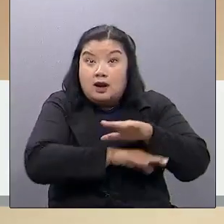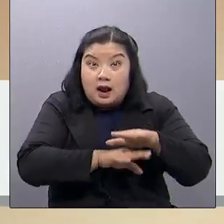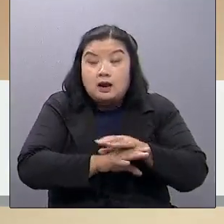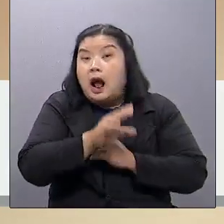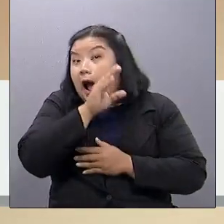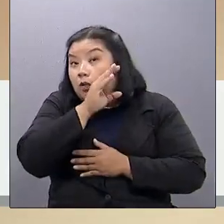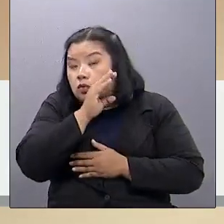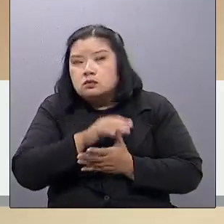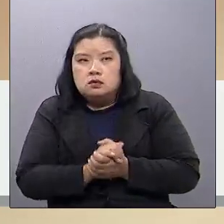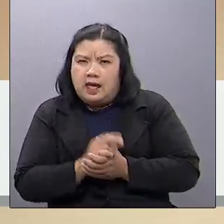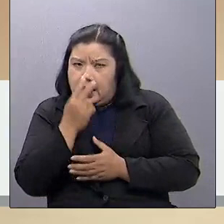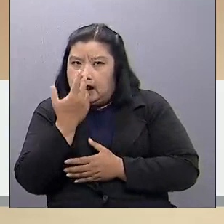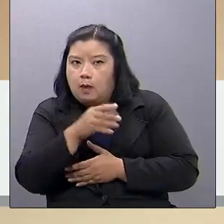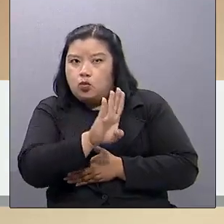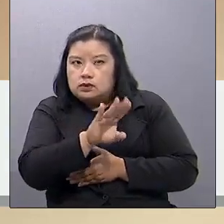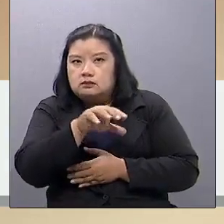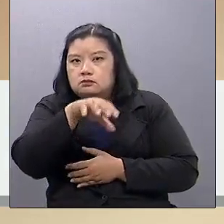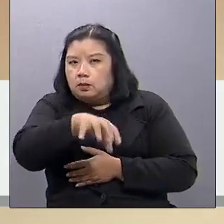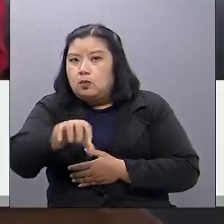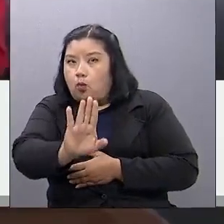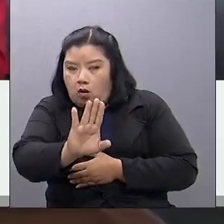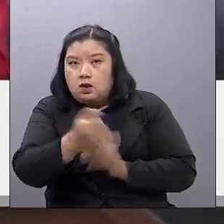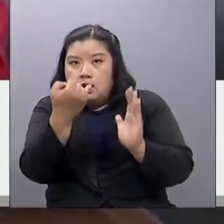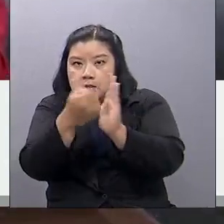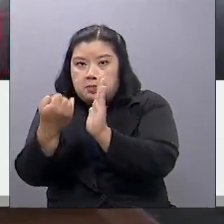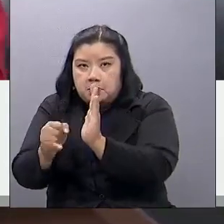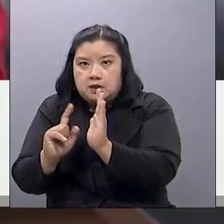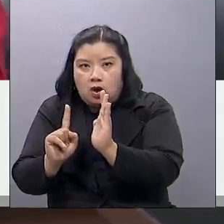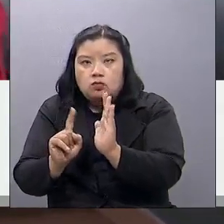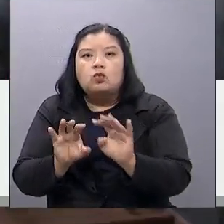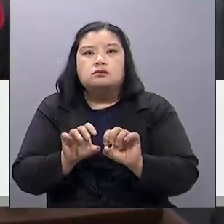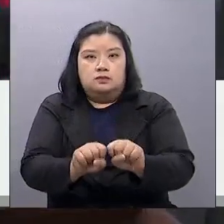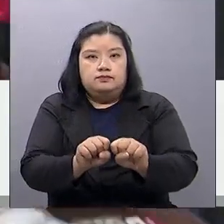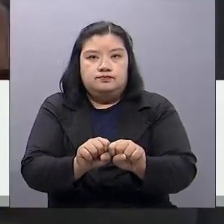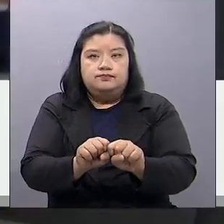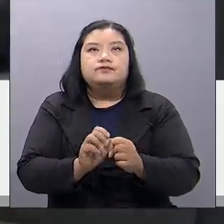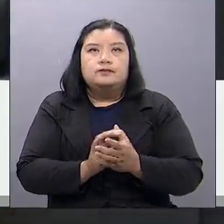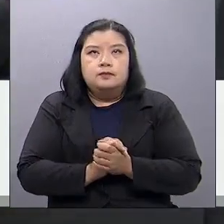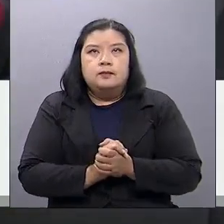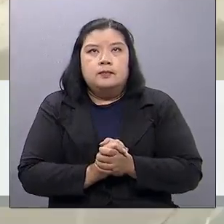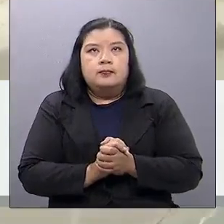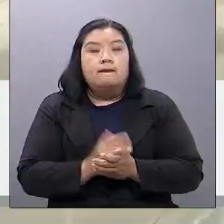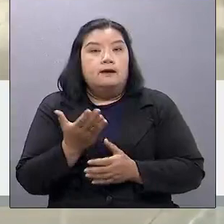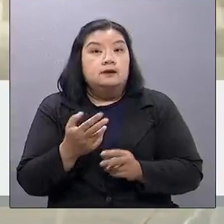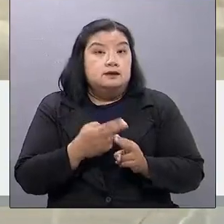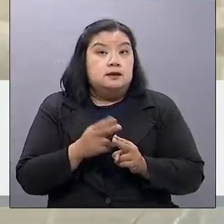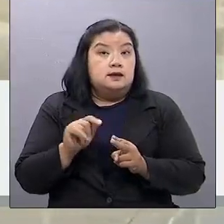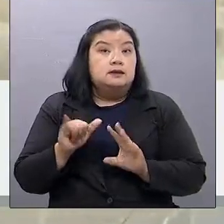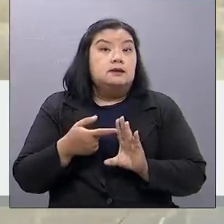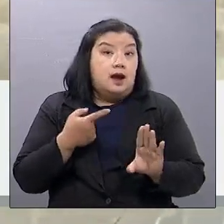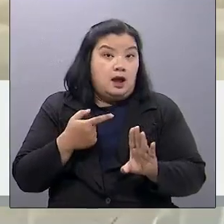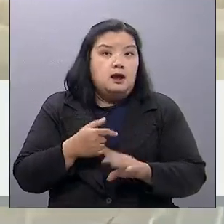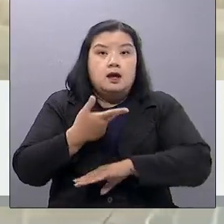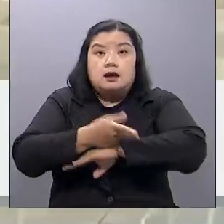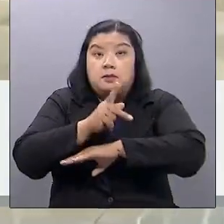ธุรกิจใดของพรีมายาเข้าข่ายความผิดก็จะดำเนินการทันทีด้านของนายอัจฉริยะเรืองรัตนพงศ์ประ